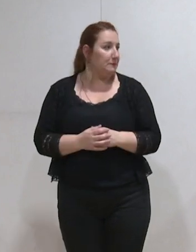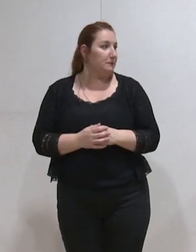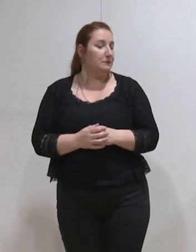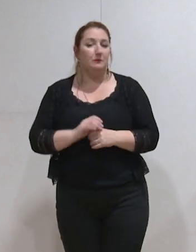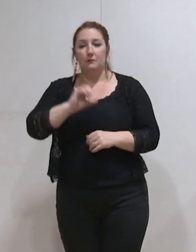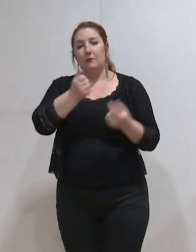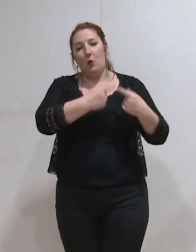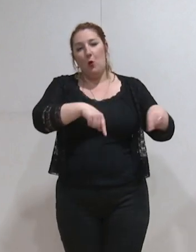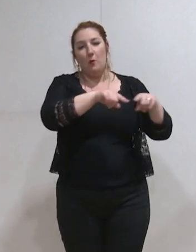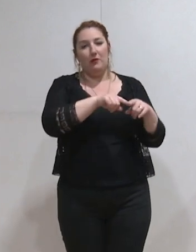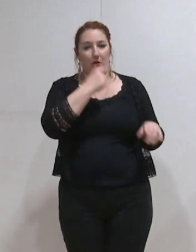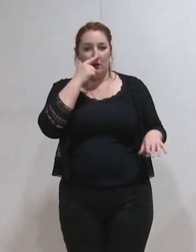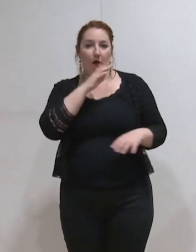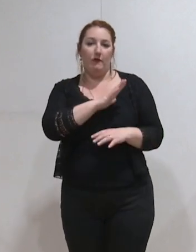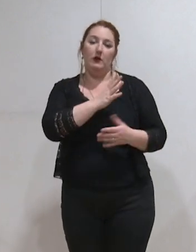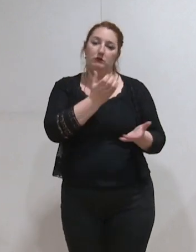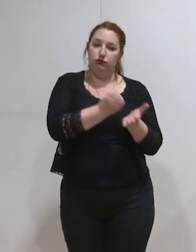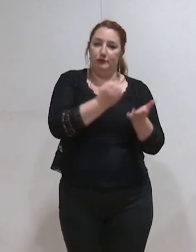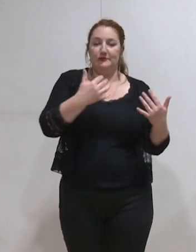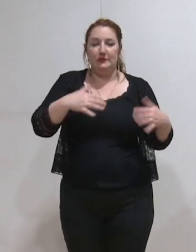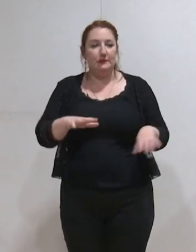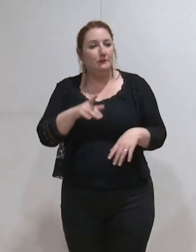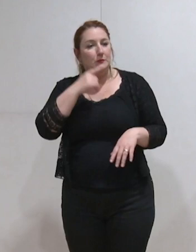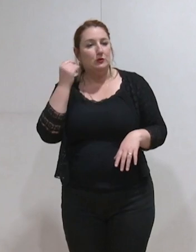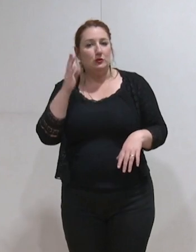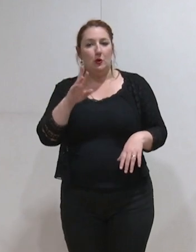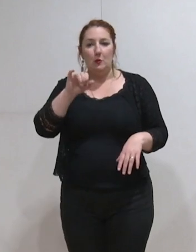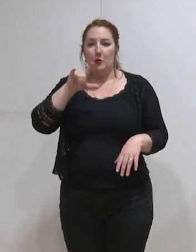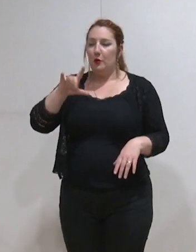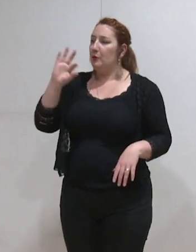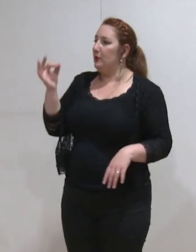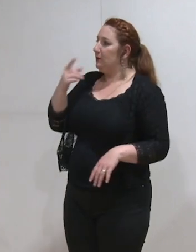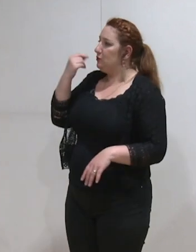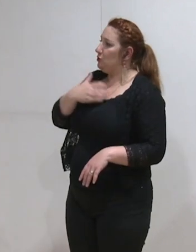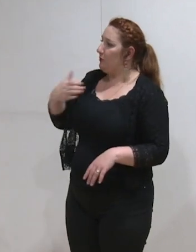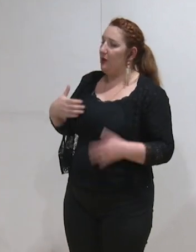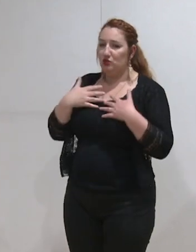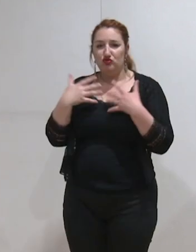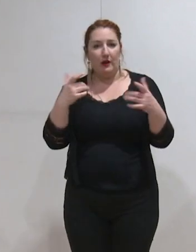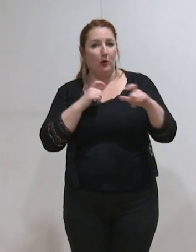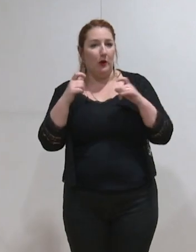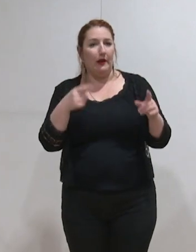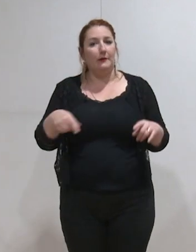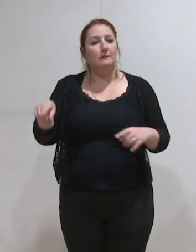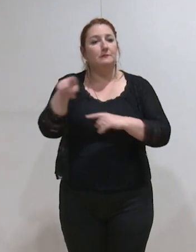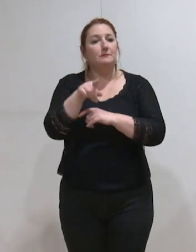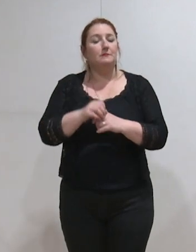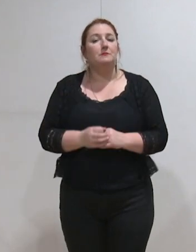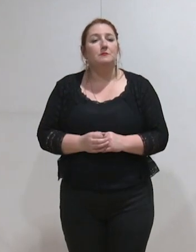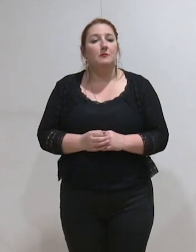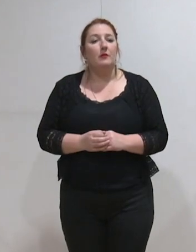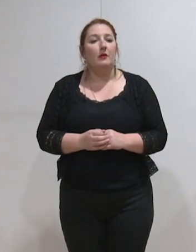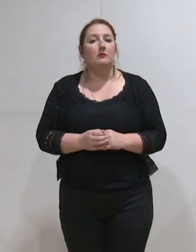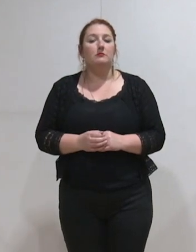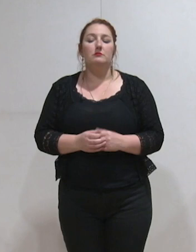comité d'avis monsieur BR oui monsieur le Maire mes chers collègues vous avez érigé la transparence en